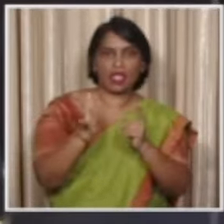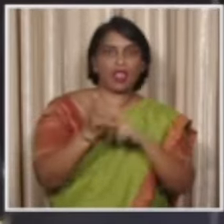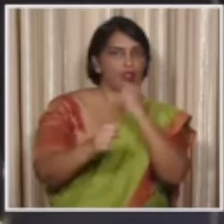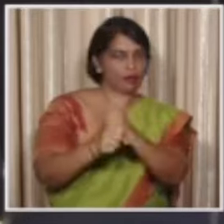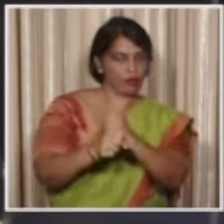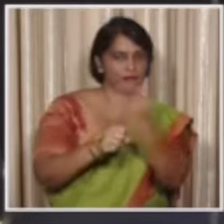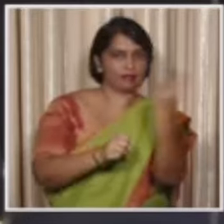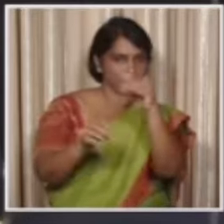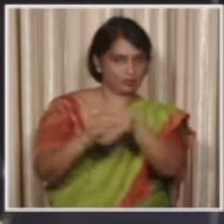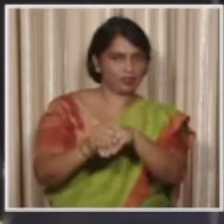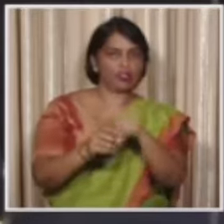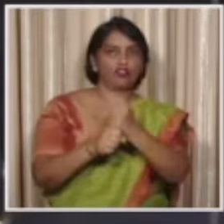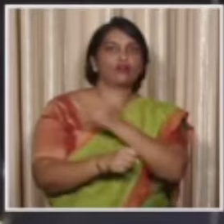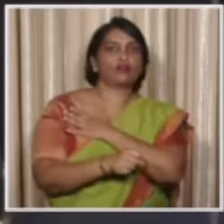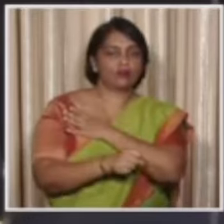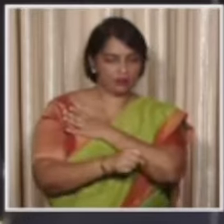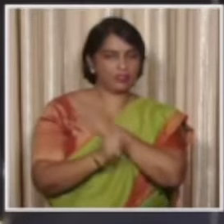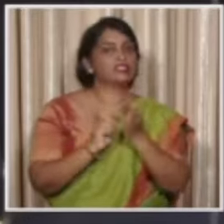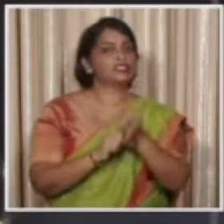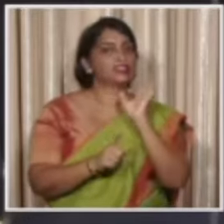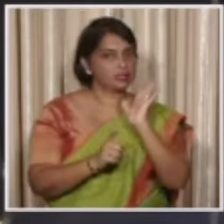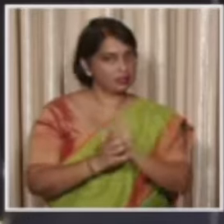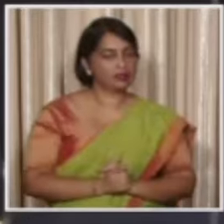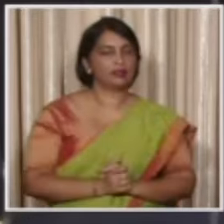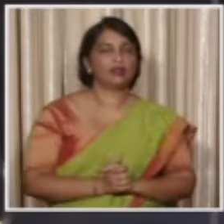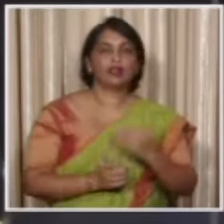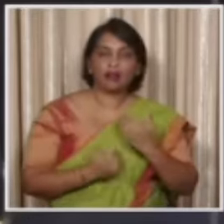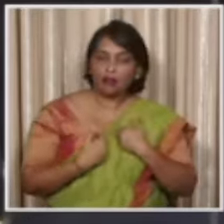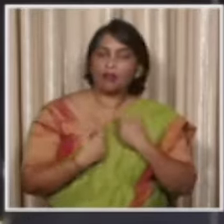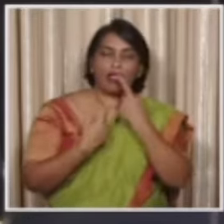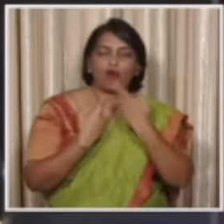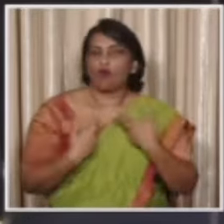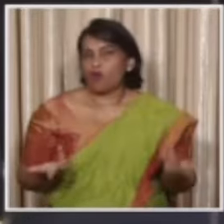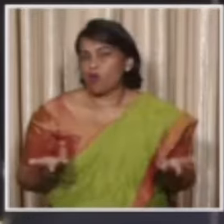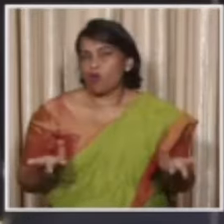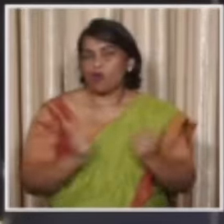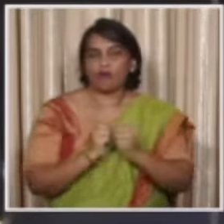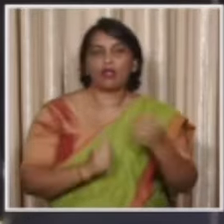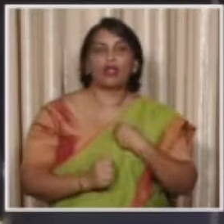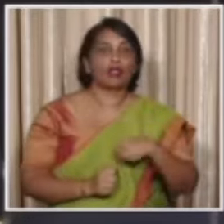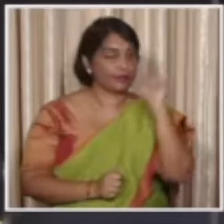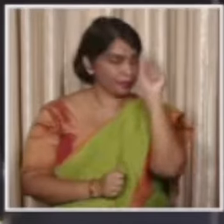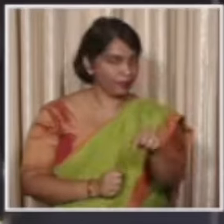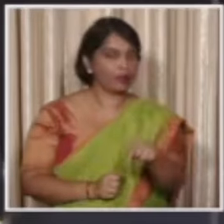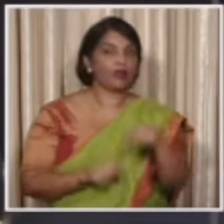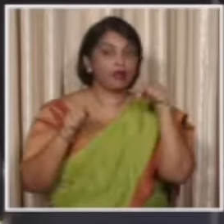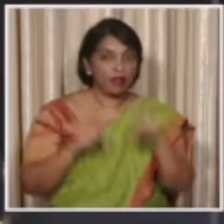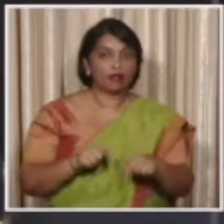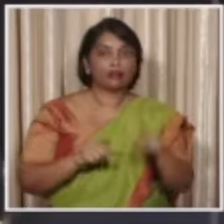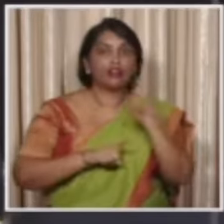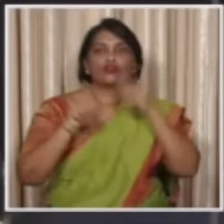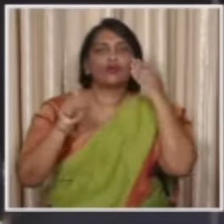ගොඩේවා, ගෝඨාභය රාජපක්ෂ ජනාධිපතිවරයා. අපෙන් ඇහුව මොකද කරන්නේ? අපි කිව්වා අද කතා වෙන්නේ